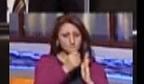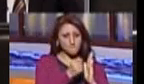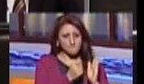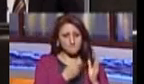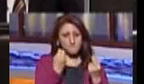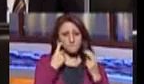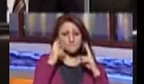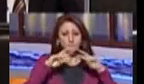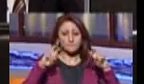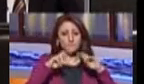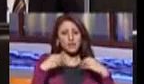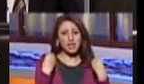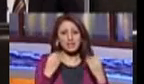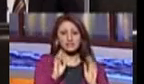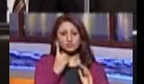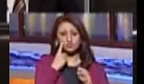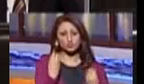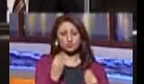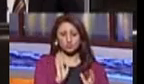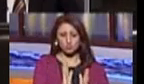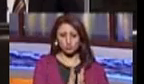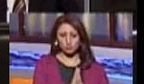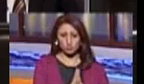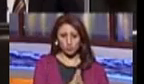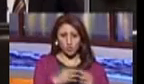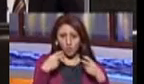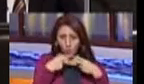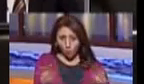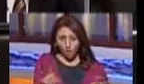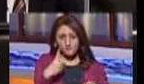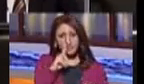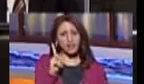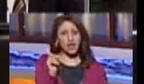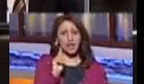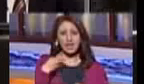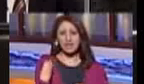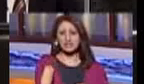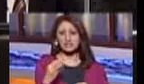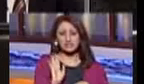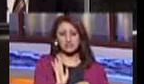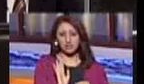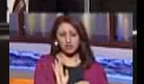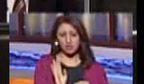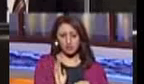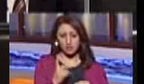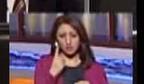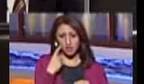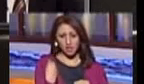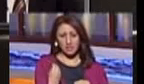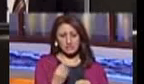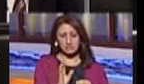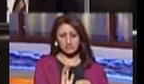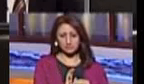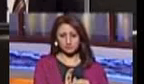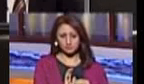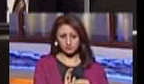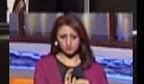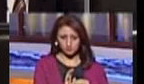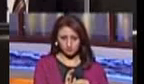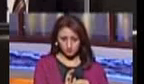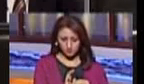البحث. يا لكن ما فيش قبول واضح أو قبول نهائي حتى الآن لتصالح. هو فندم القبول والرفض لا